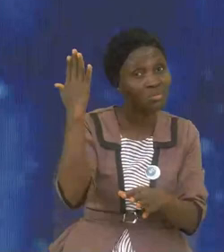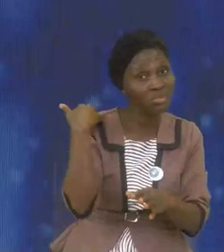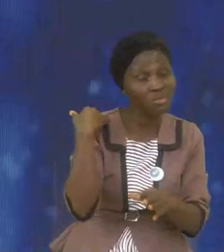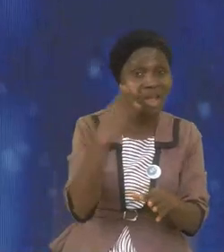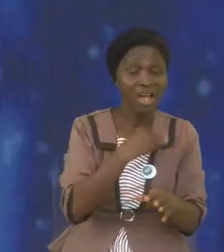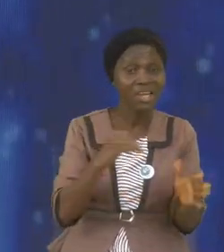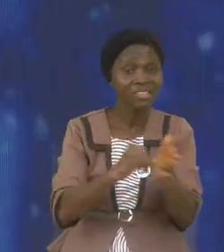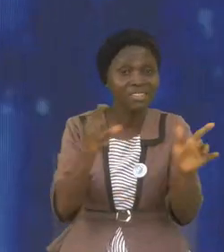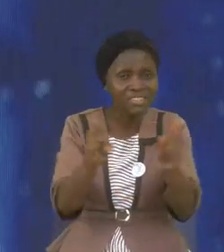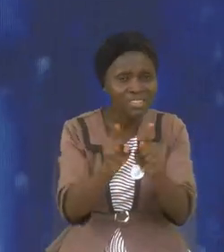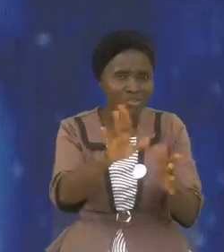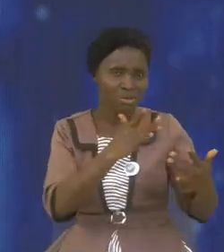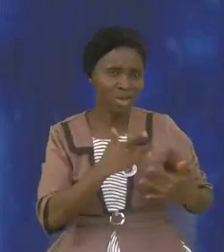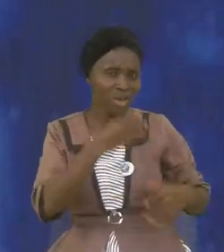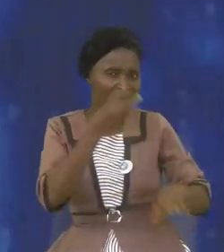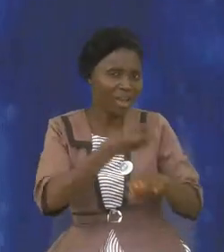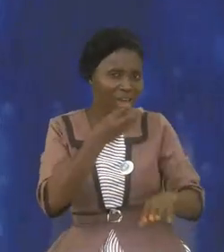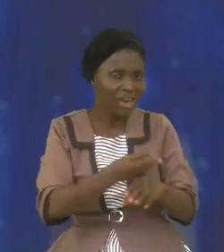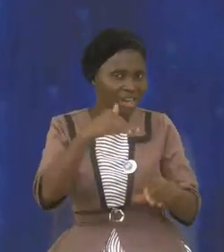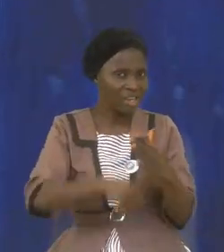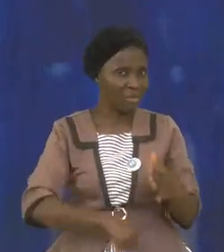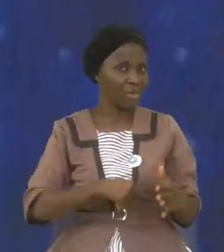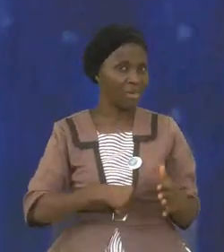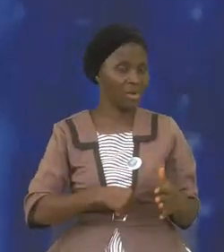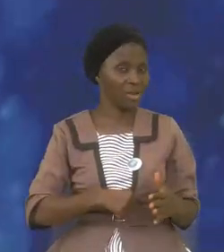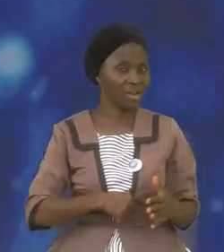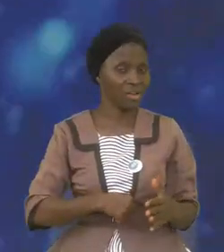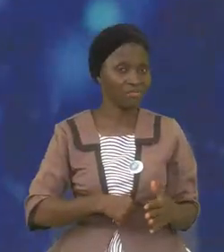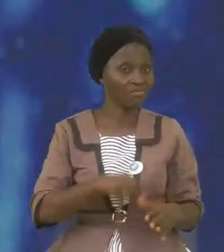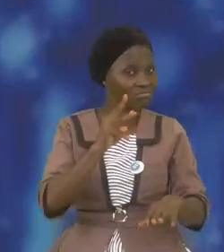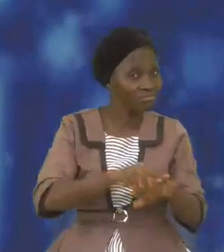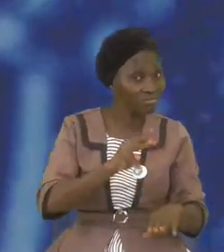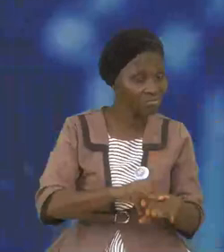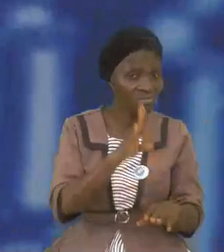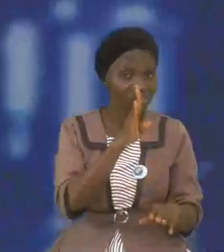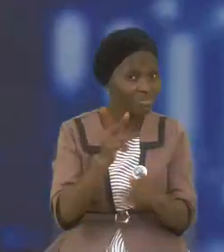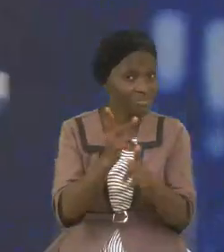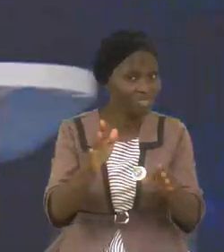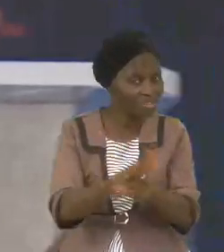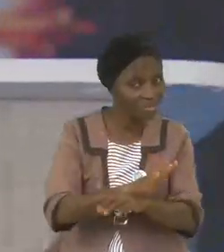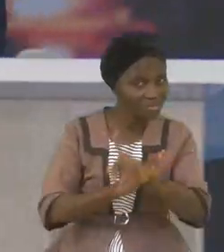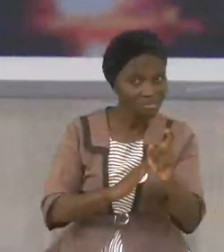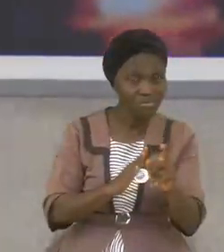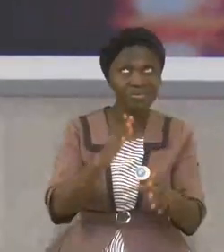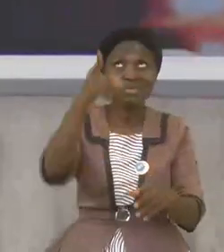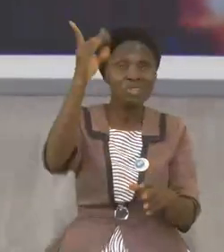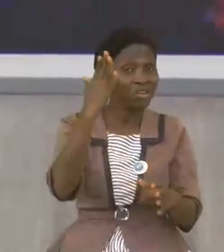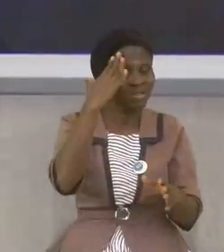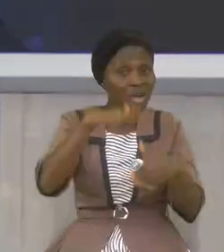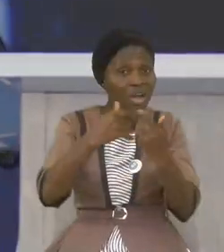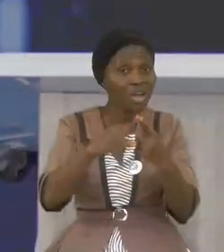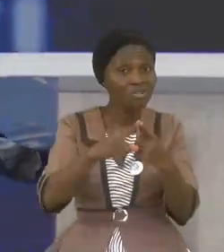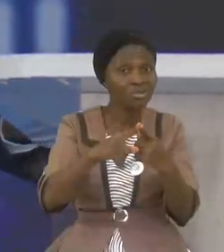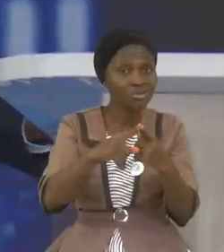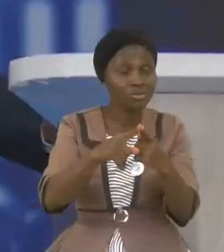que tu as fait, tu continues de le faire. Ce que tu étais, tu l'es toujours. C'est comme ton cœur est endurci